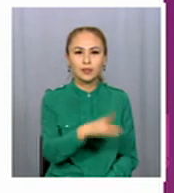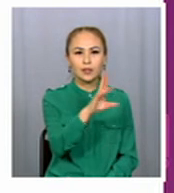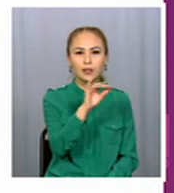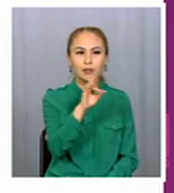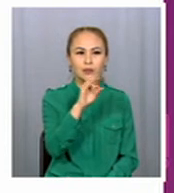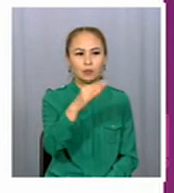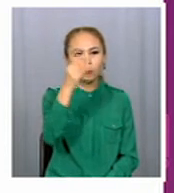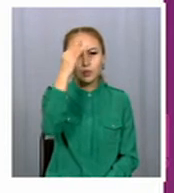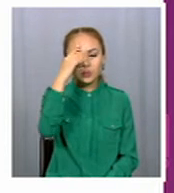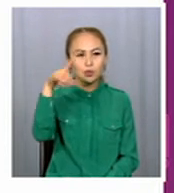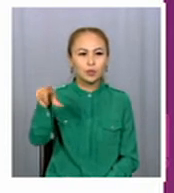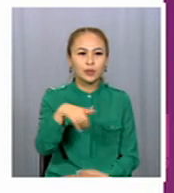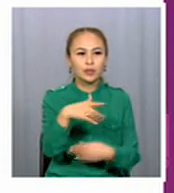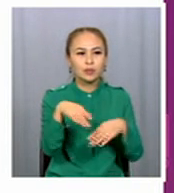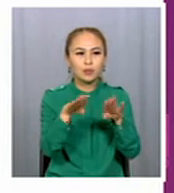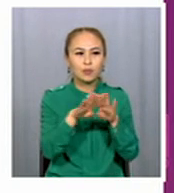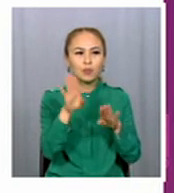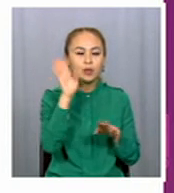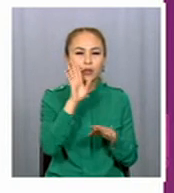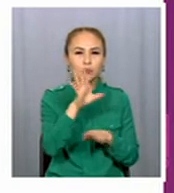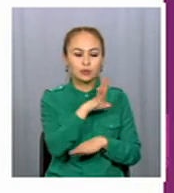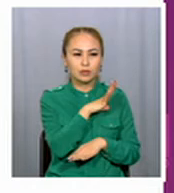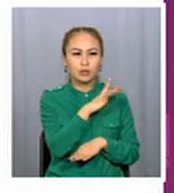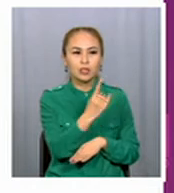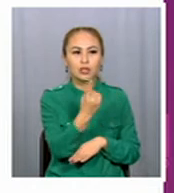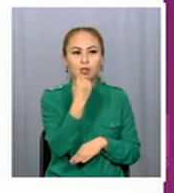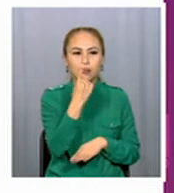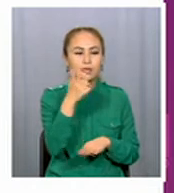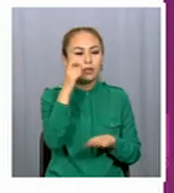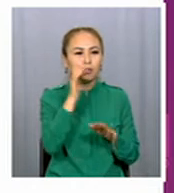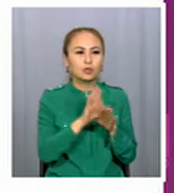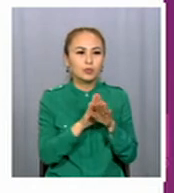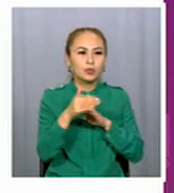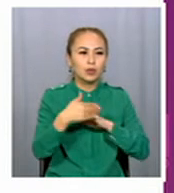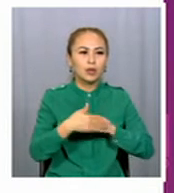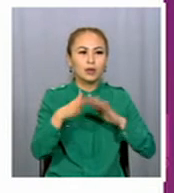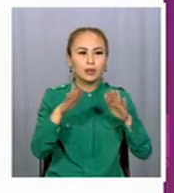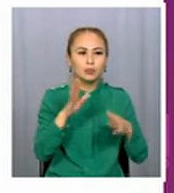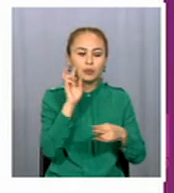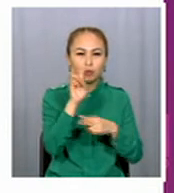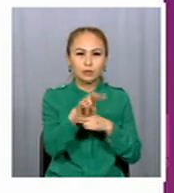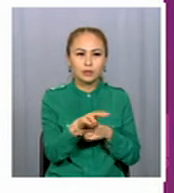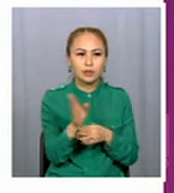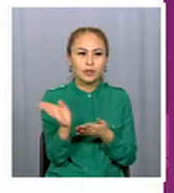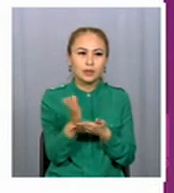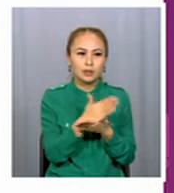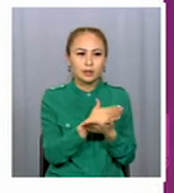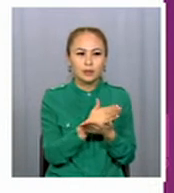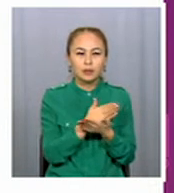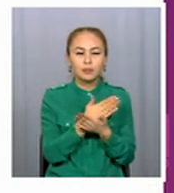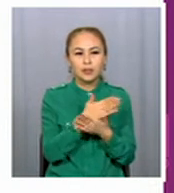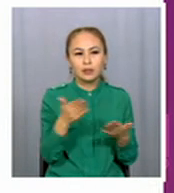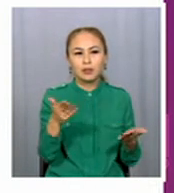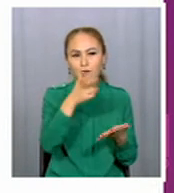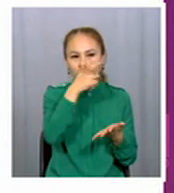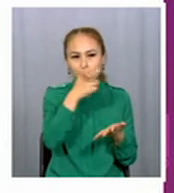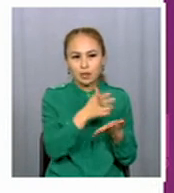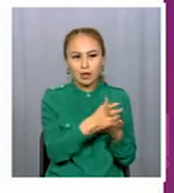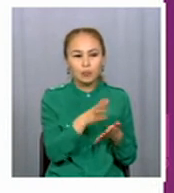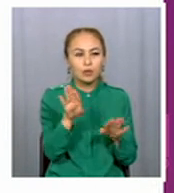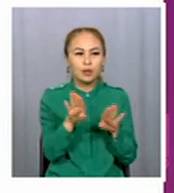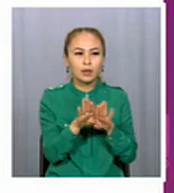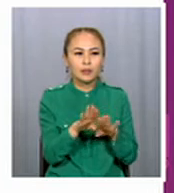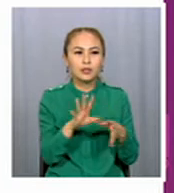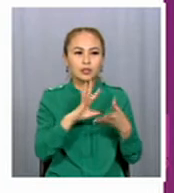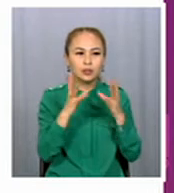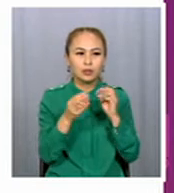жолда кездесетін бұлақ түсті. Жалғыз аяқ жолмен соған қарай бұрылды. Міне, аңсаған